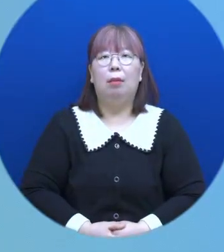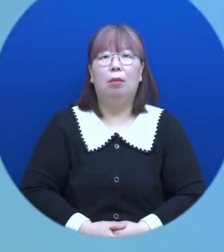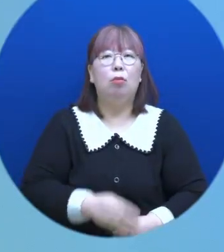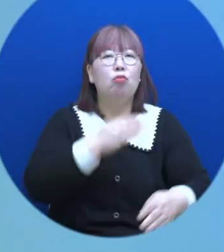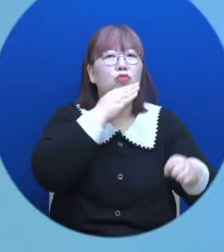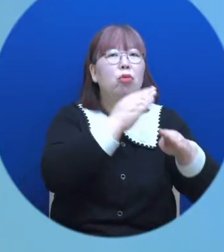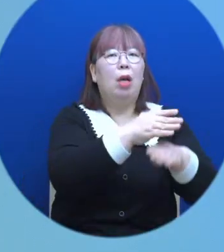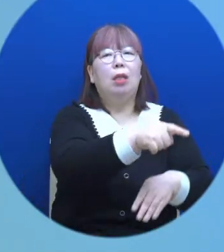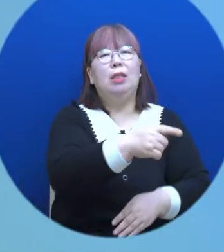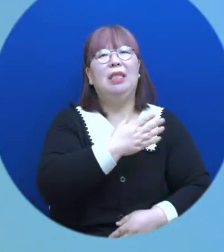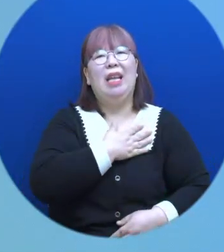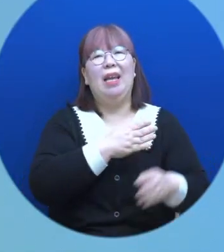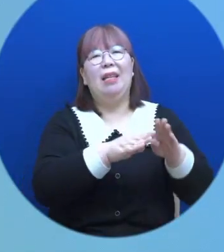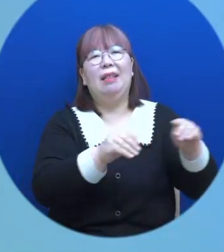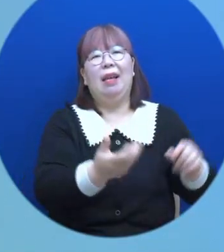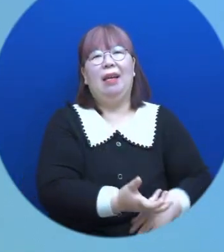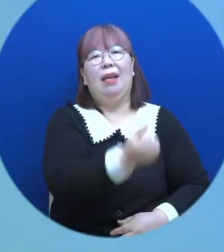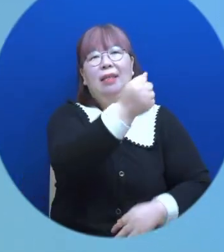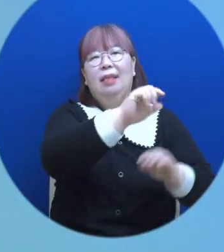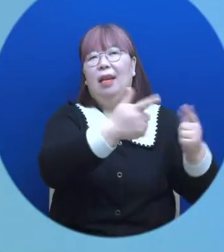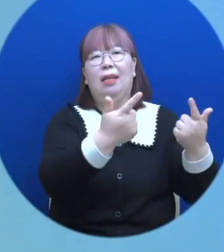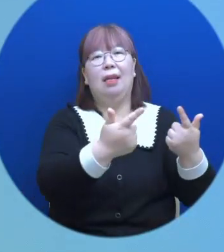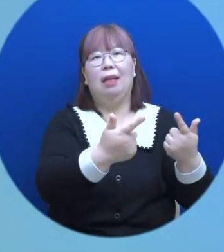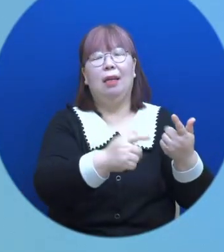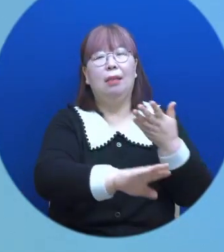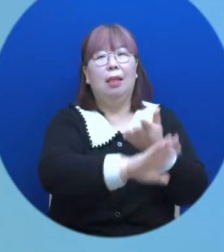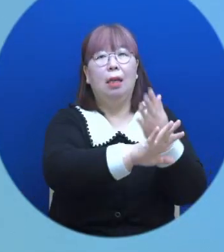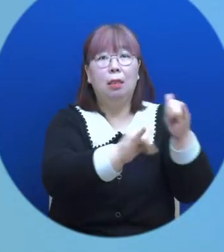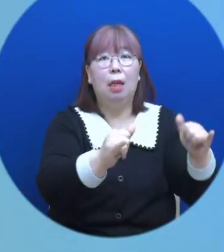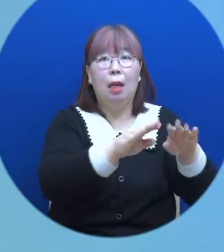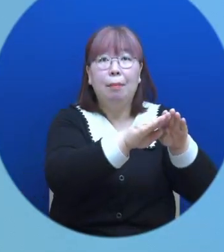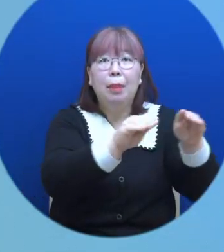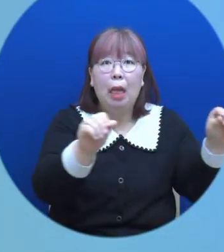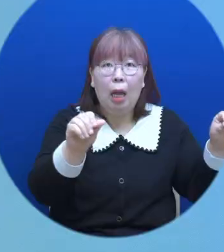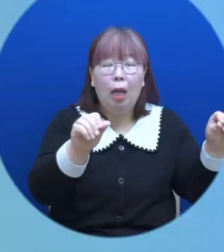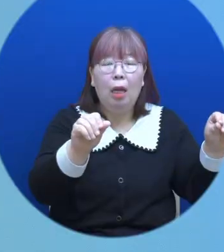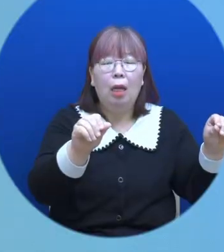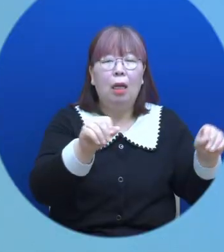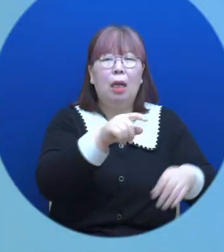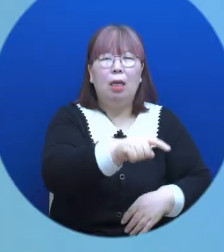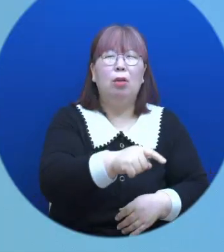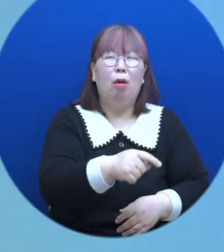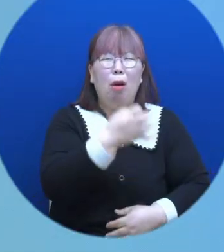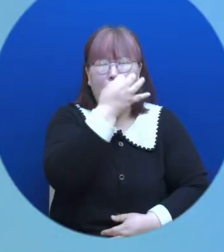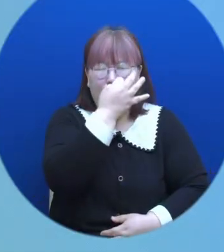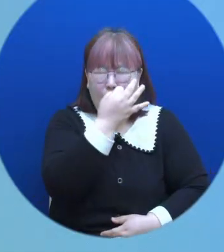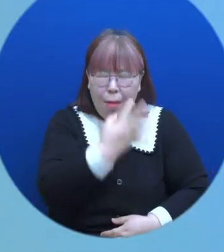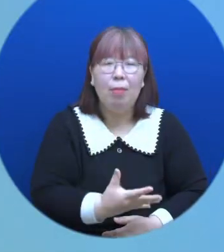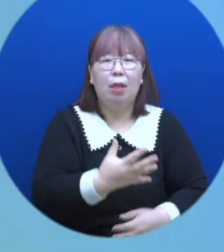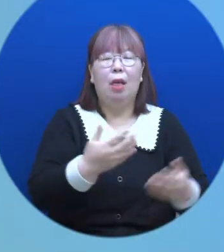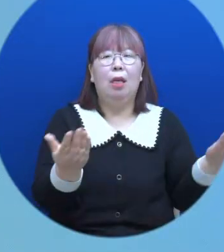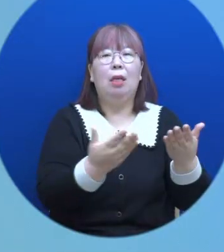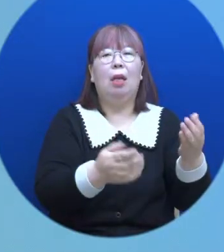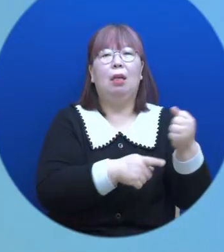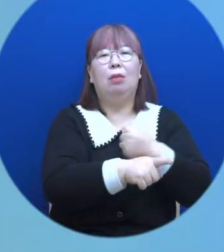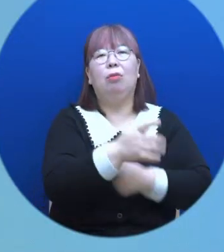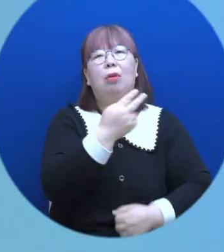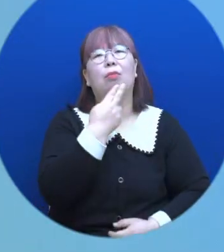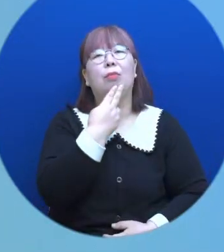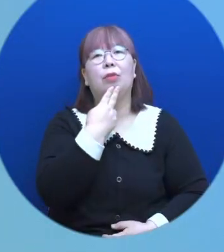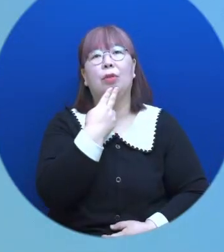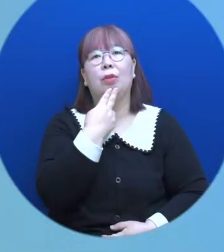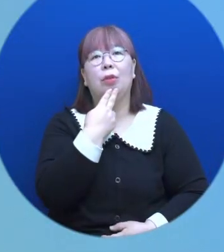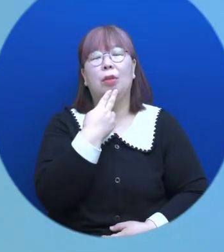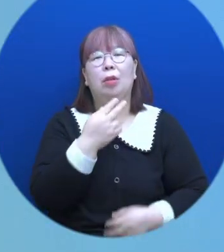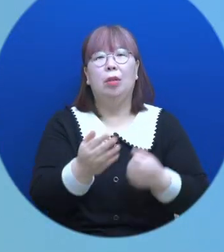내 땅이 아니에요. 남의 땅이에요. 남의 땅에 가서 죽으라고 일할 이유가 없는 거예요.